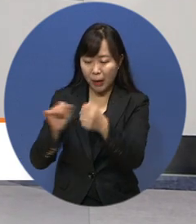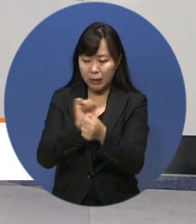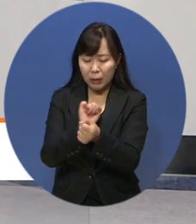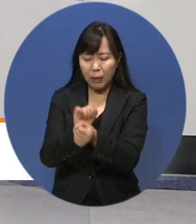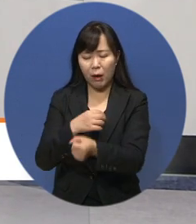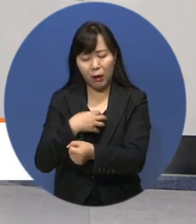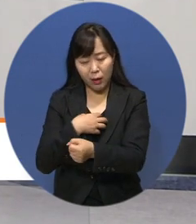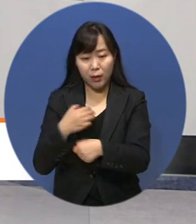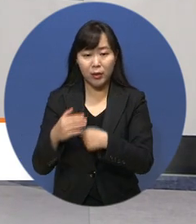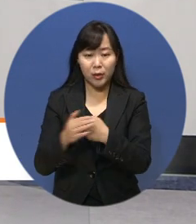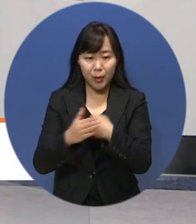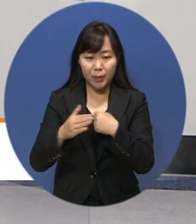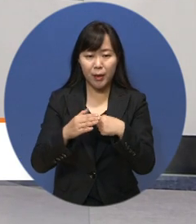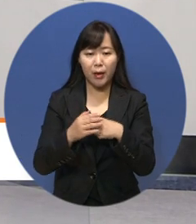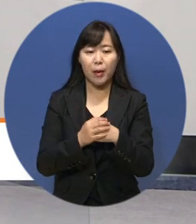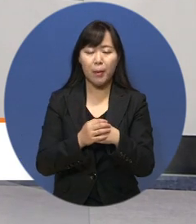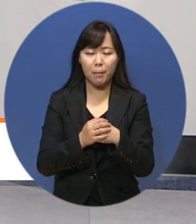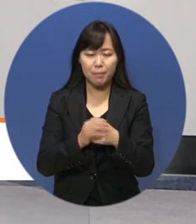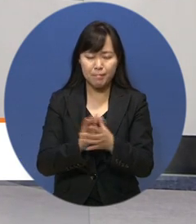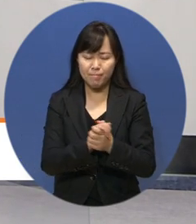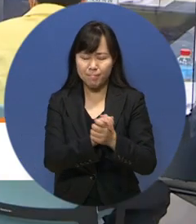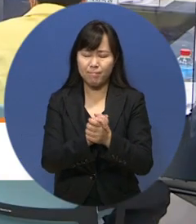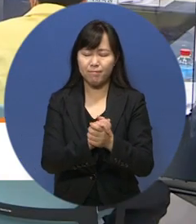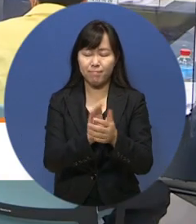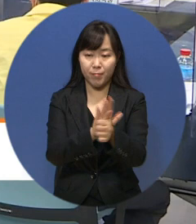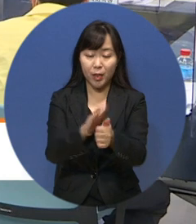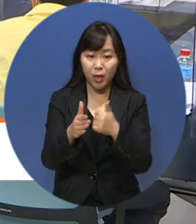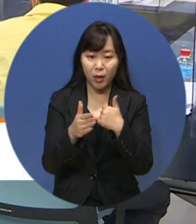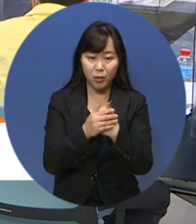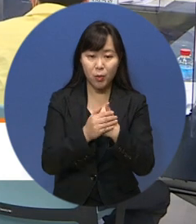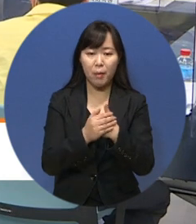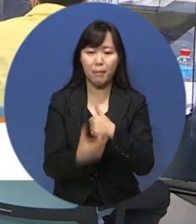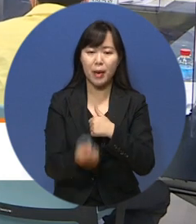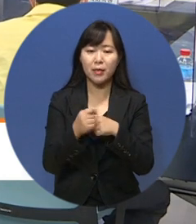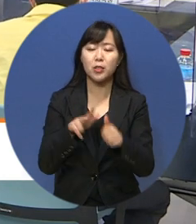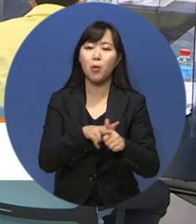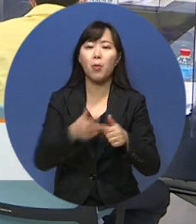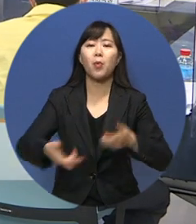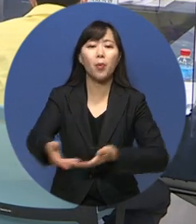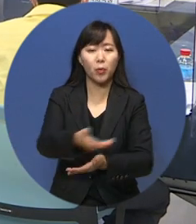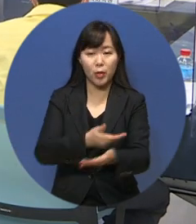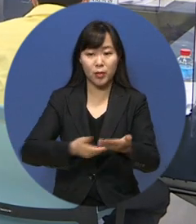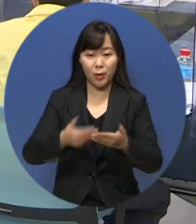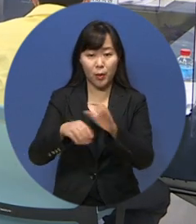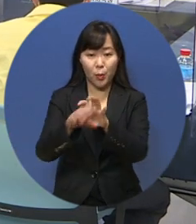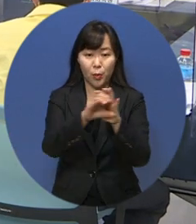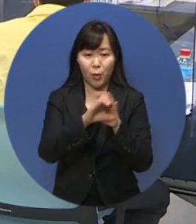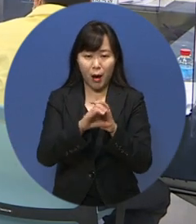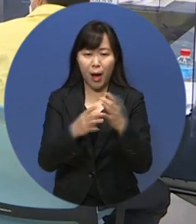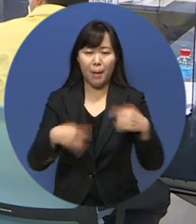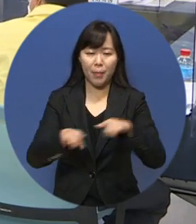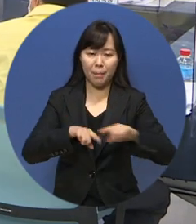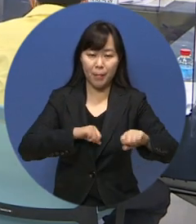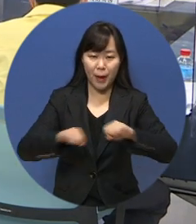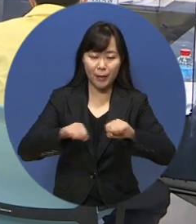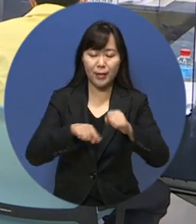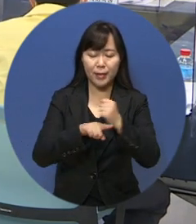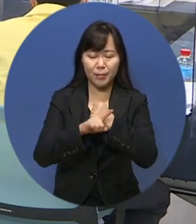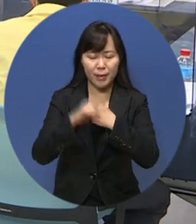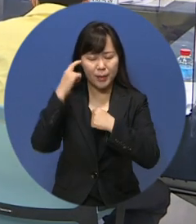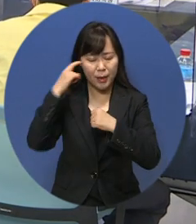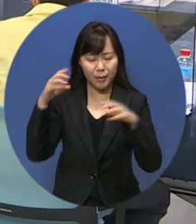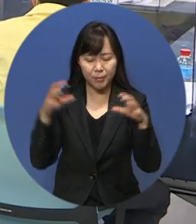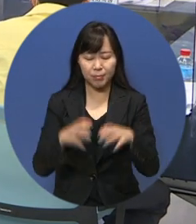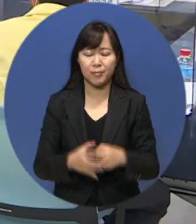위험을 우려해 긴밀한 공동 협력과 함께 신속한 정보 공유로 코론 알고 에 공동 대응 한다는데 뜻을